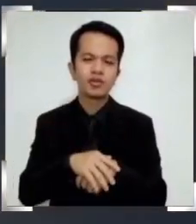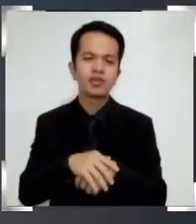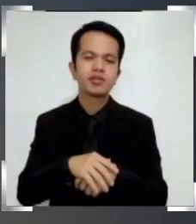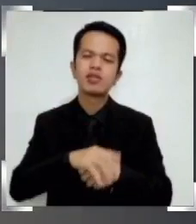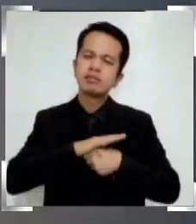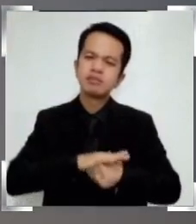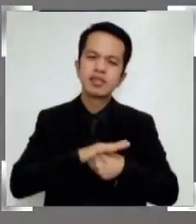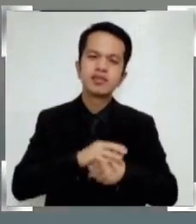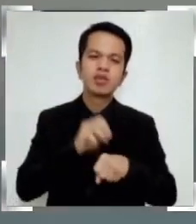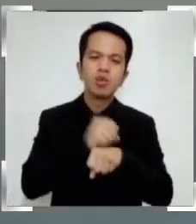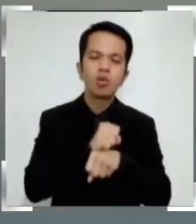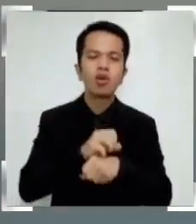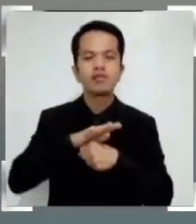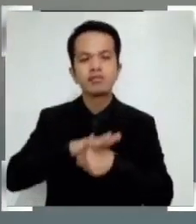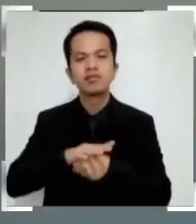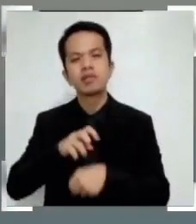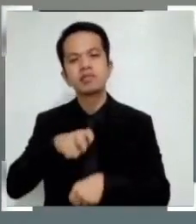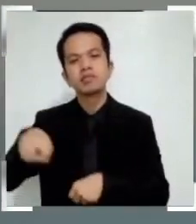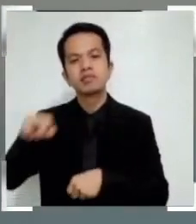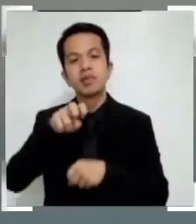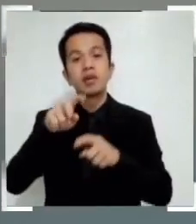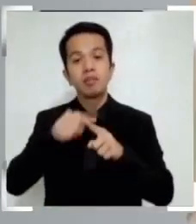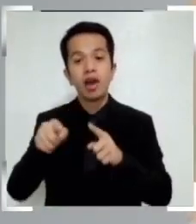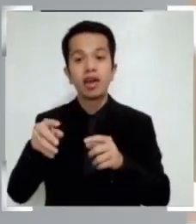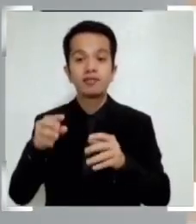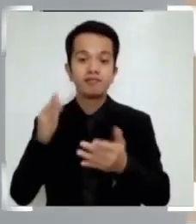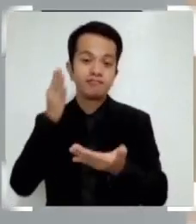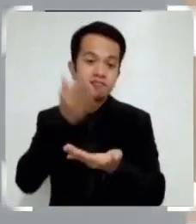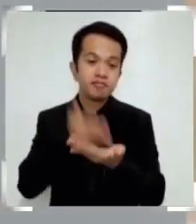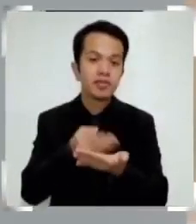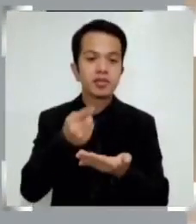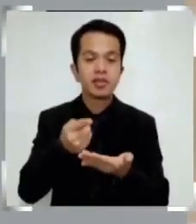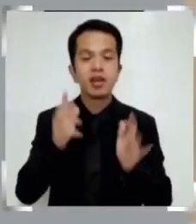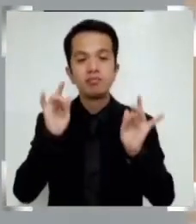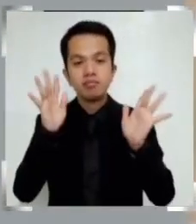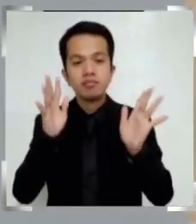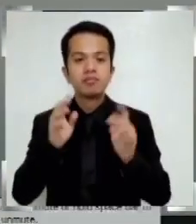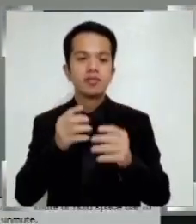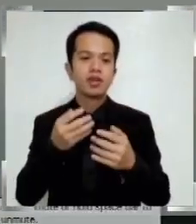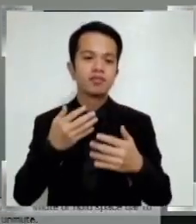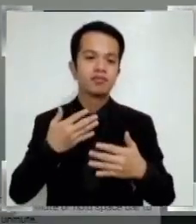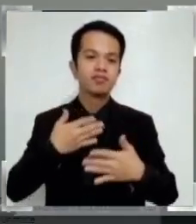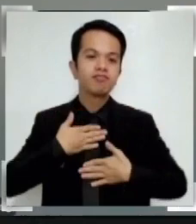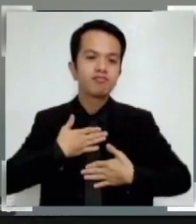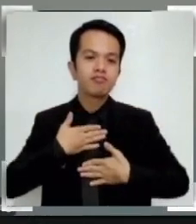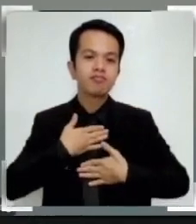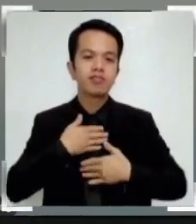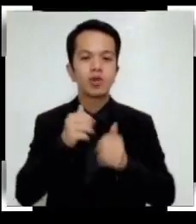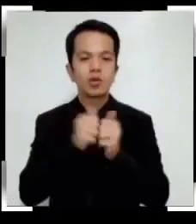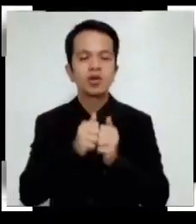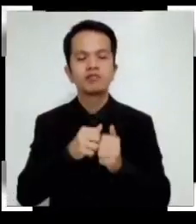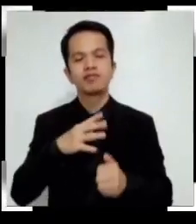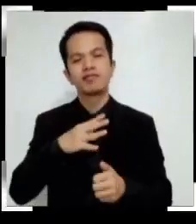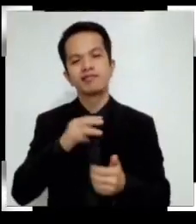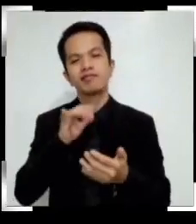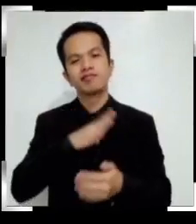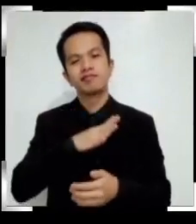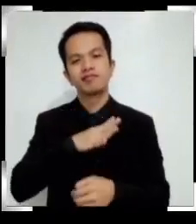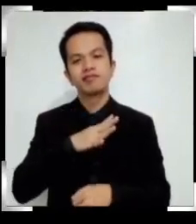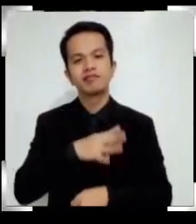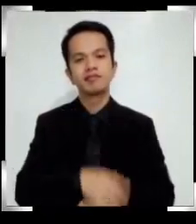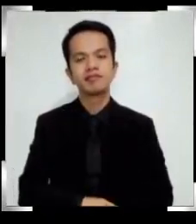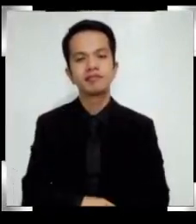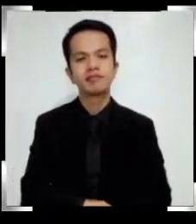yung kasama mo, magaan katrabaho. Malaking factor po yun. Be kind lang po to everyone. Dalangin namin